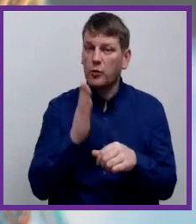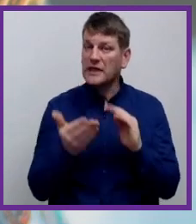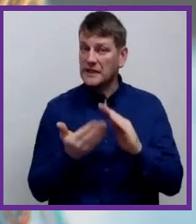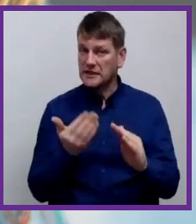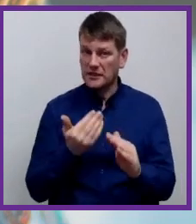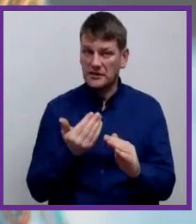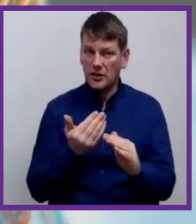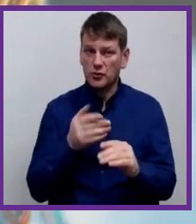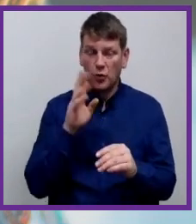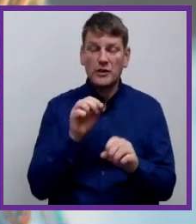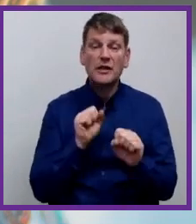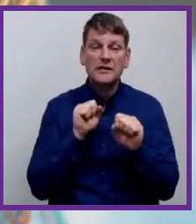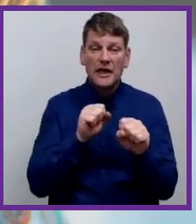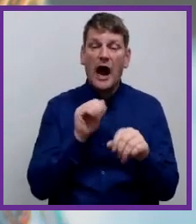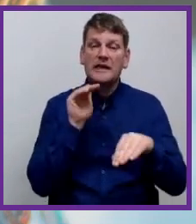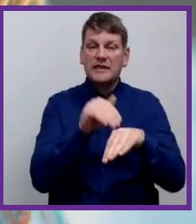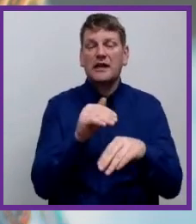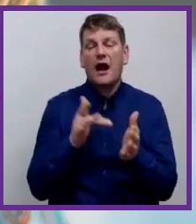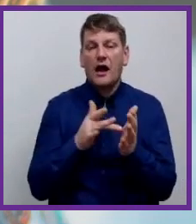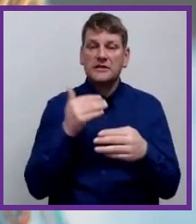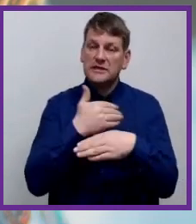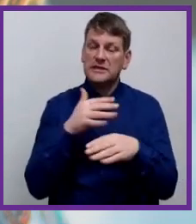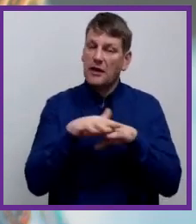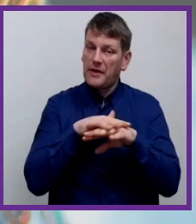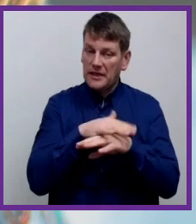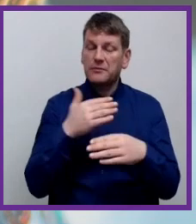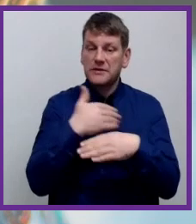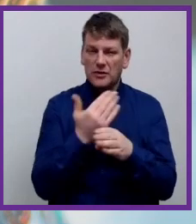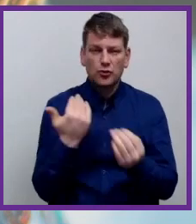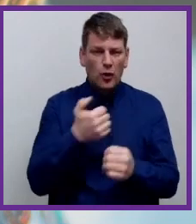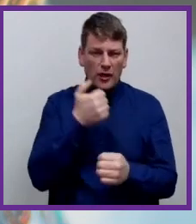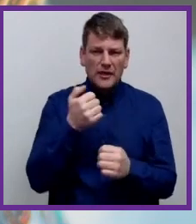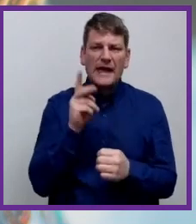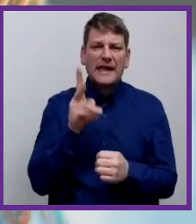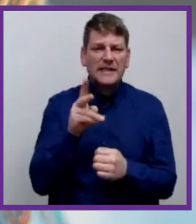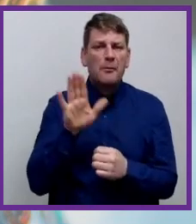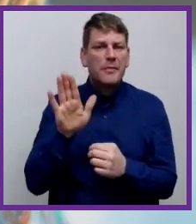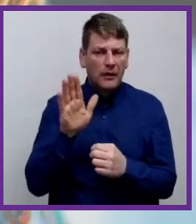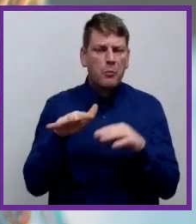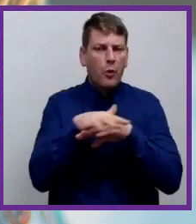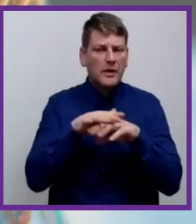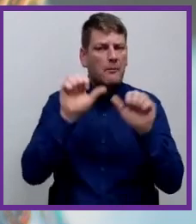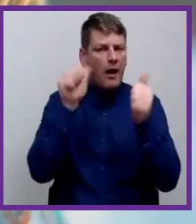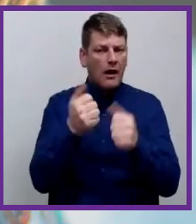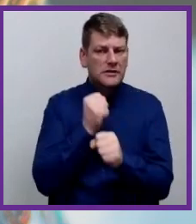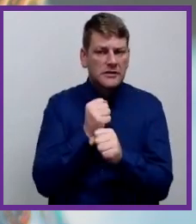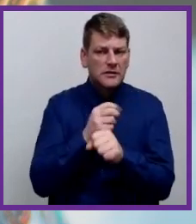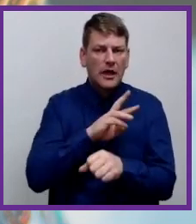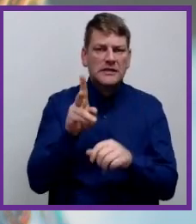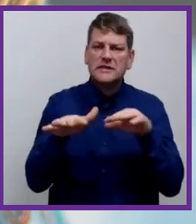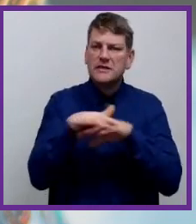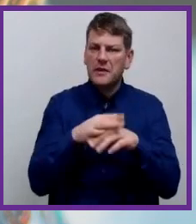aizskart kādas sabiedrības daļas jūtas. Šogad plašu rezonansu izraisīja Kristiāna Brehtas publiskais mākslas darbs, kas